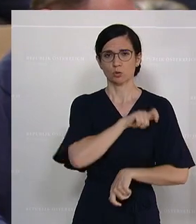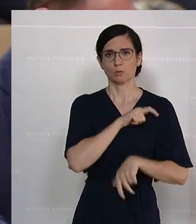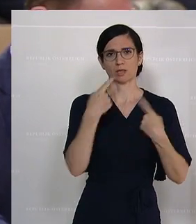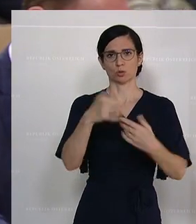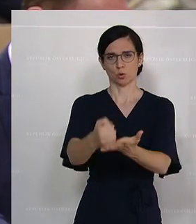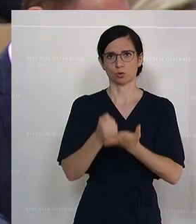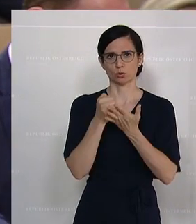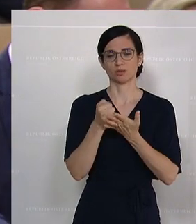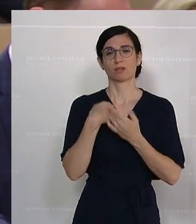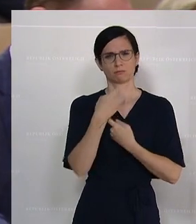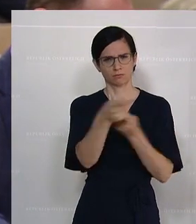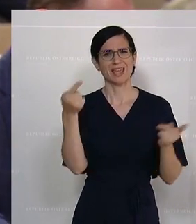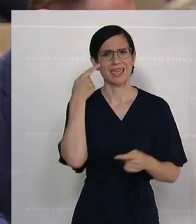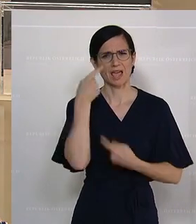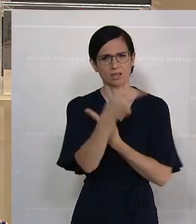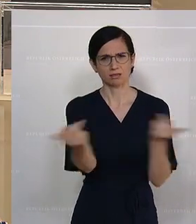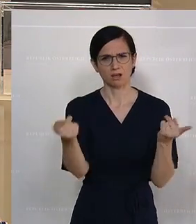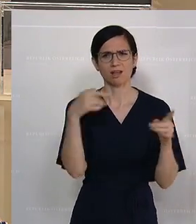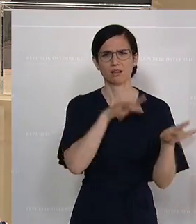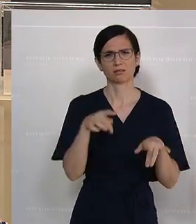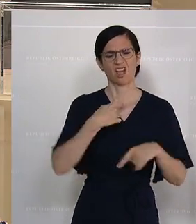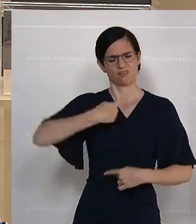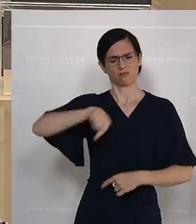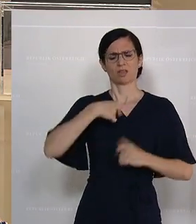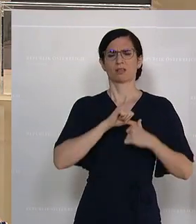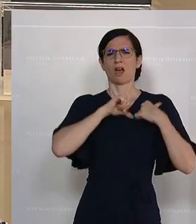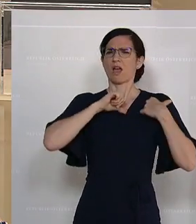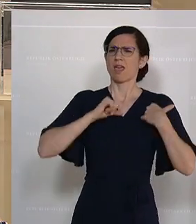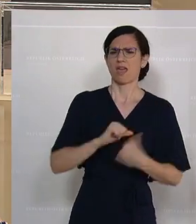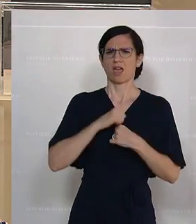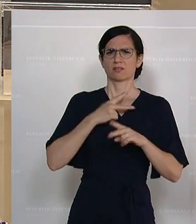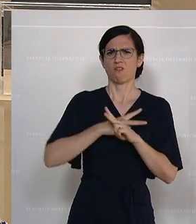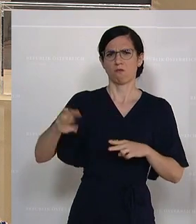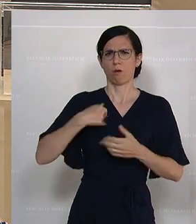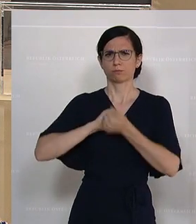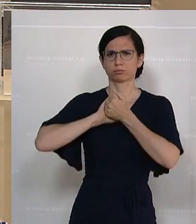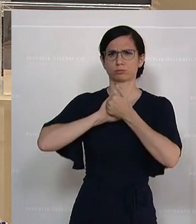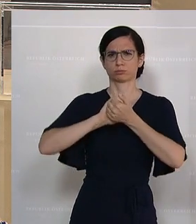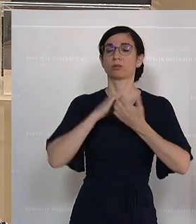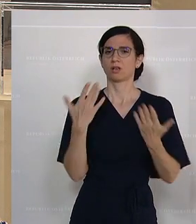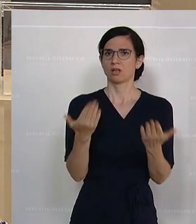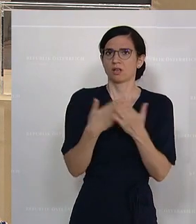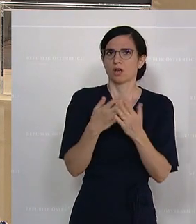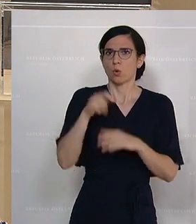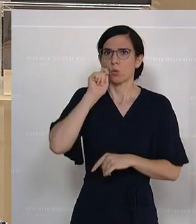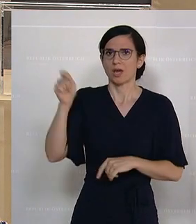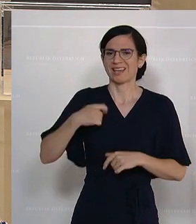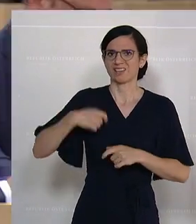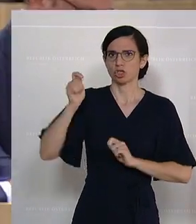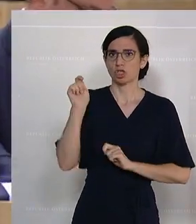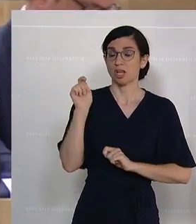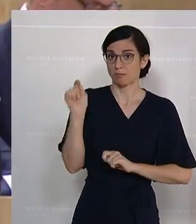nicht ab sie daran erinnern mit welchem herzblut und mit welchem engagement sie sich dafür eingesetzt haben dass der ukrainische präsident